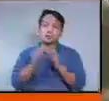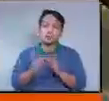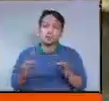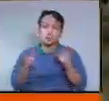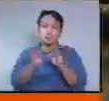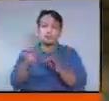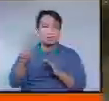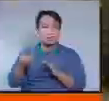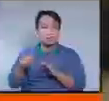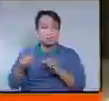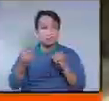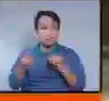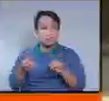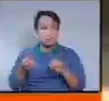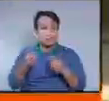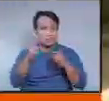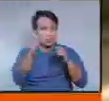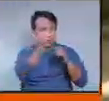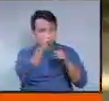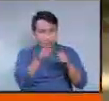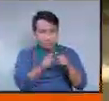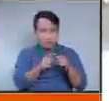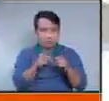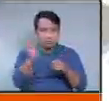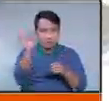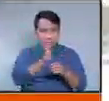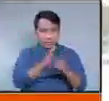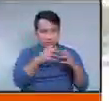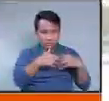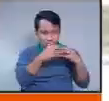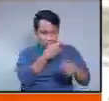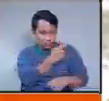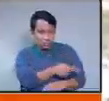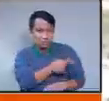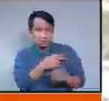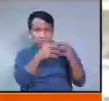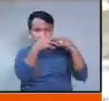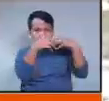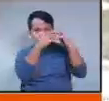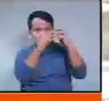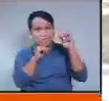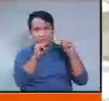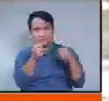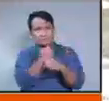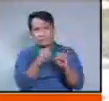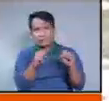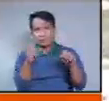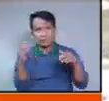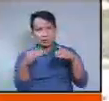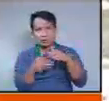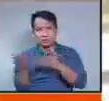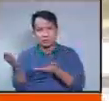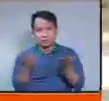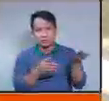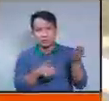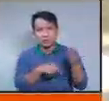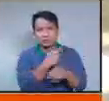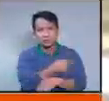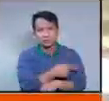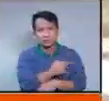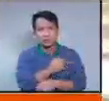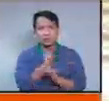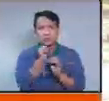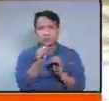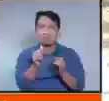kasi dahil nga ang daming mga cracks din doon sa mga structure ng mga hospital, kaya hindi pa rin safe na pumasok doon yung mga